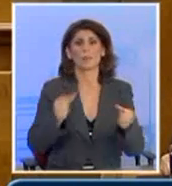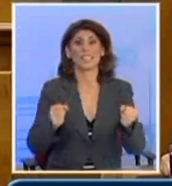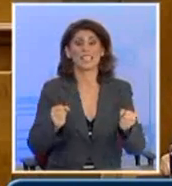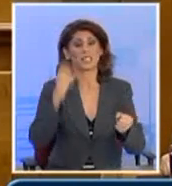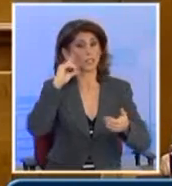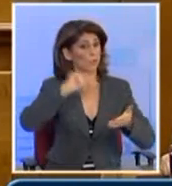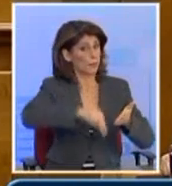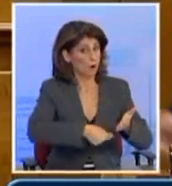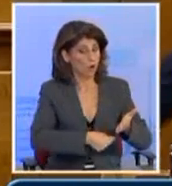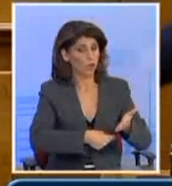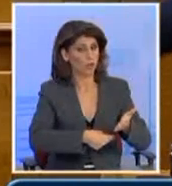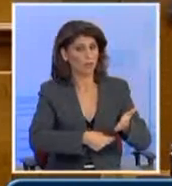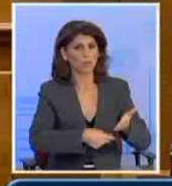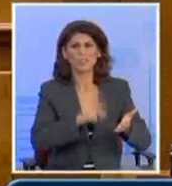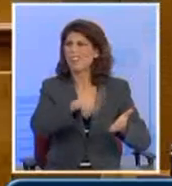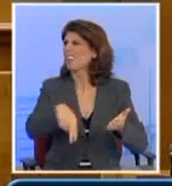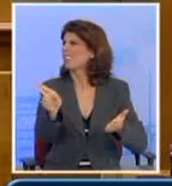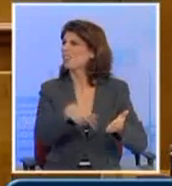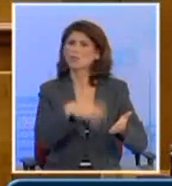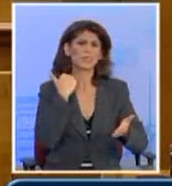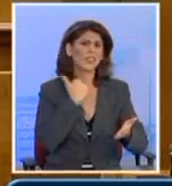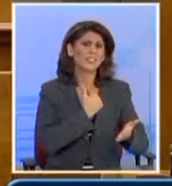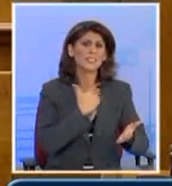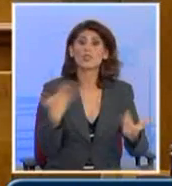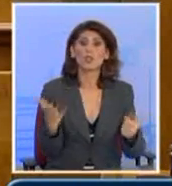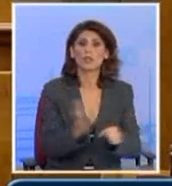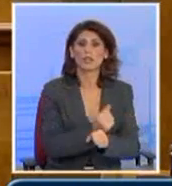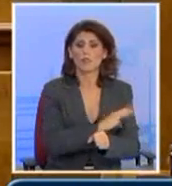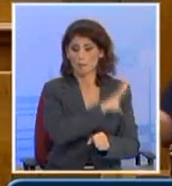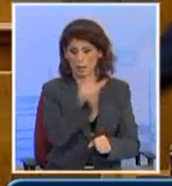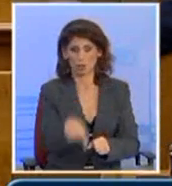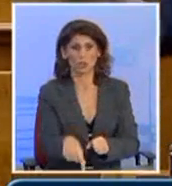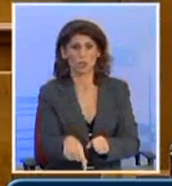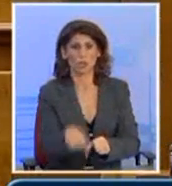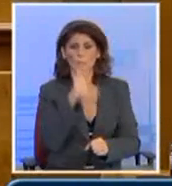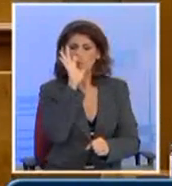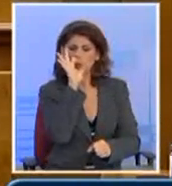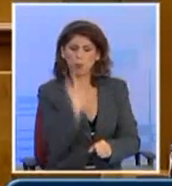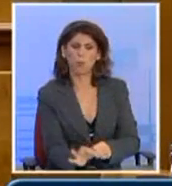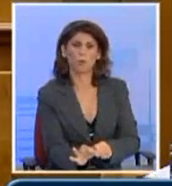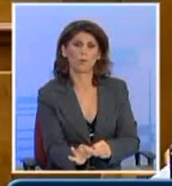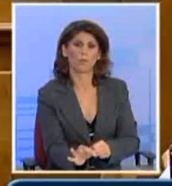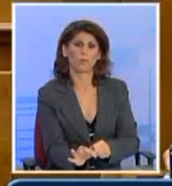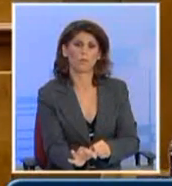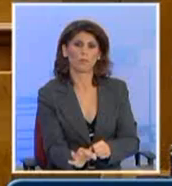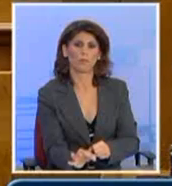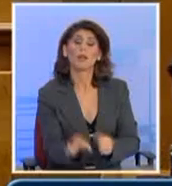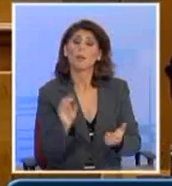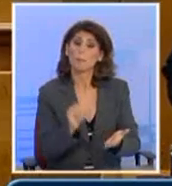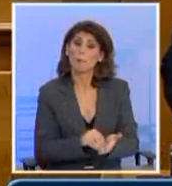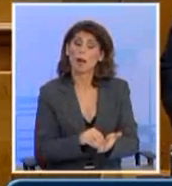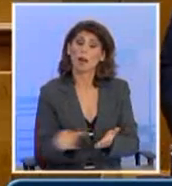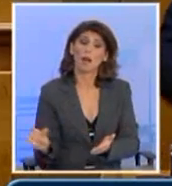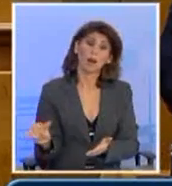το μνημόνιο, να ακυρώσουμε τις θυσίες και τα επιτεύγματα, να τα μηδενίσουμε και να